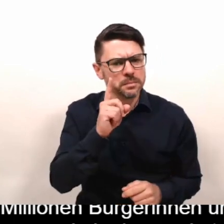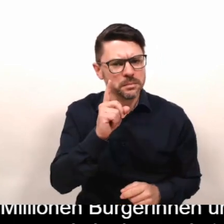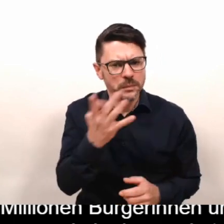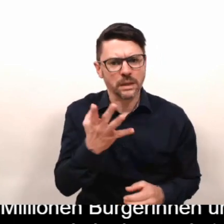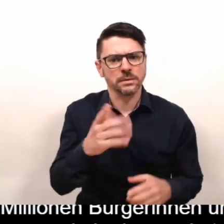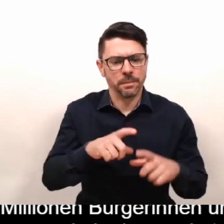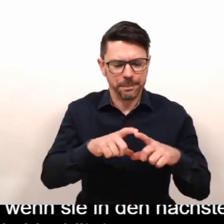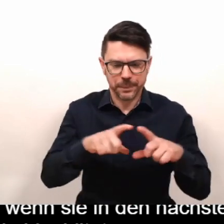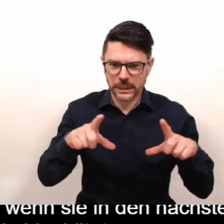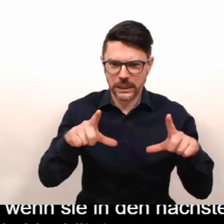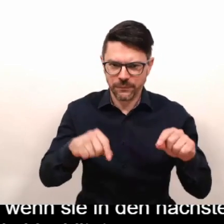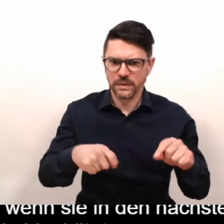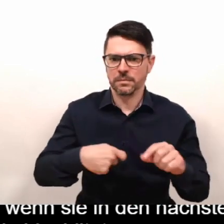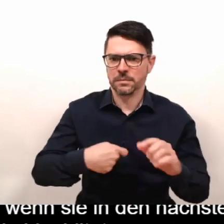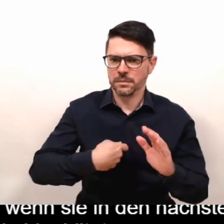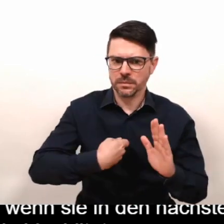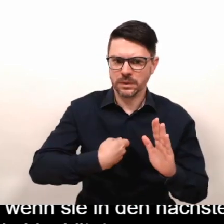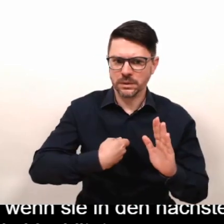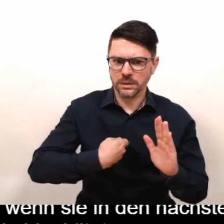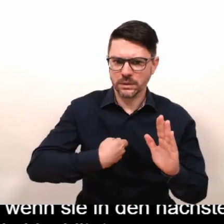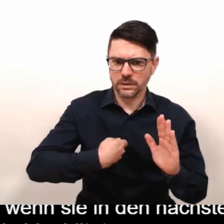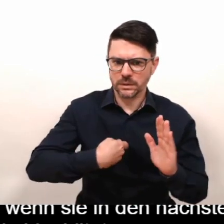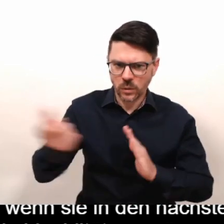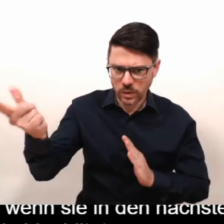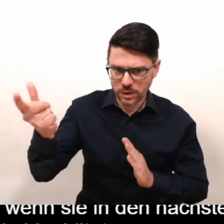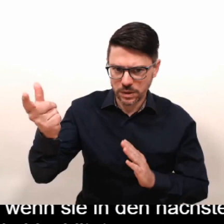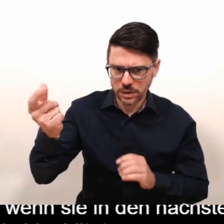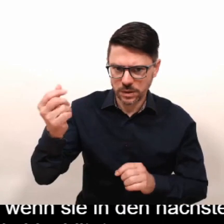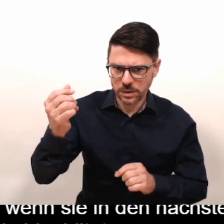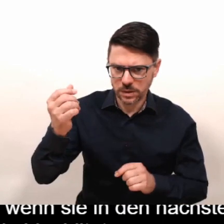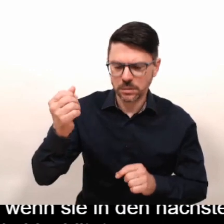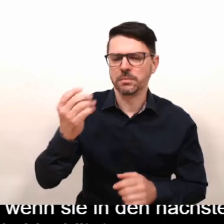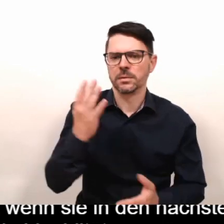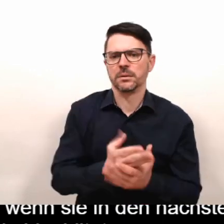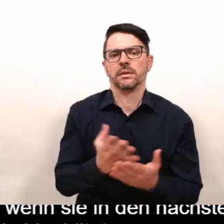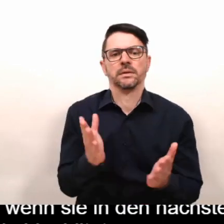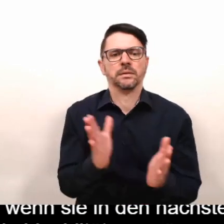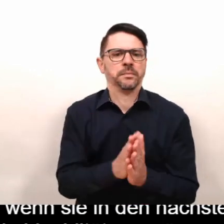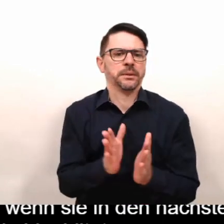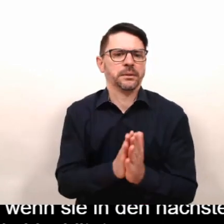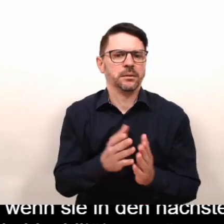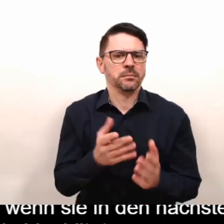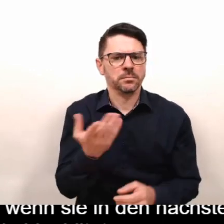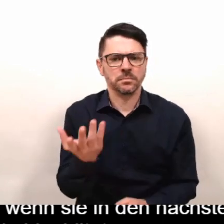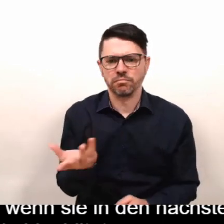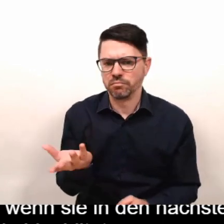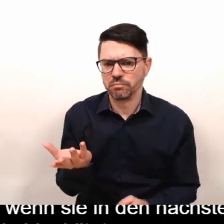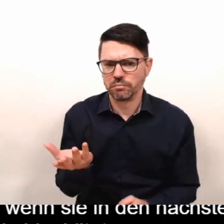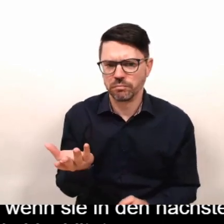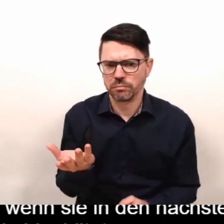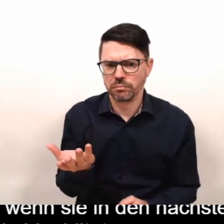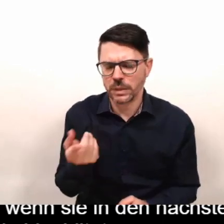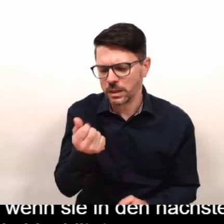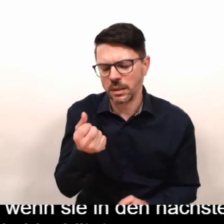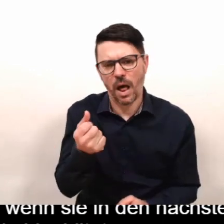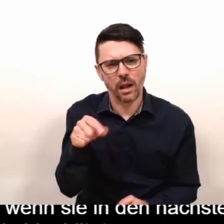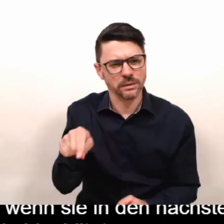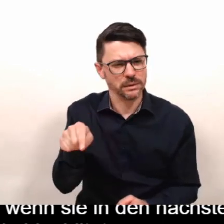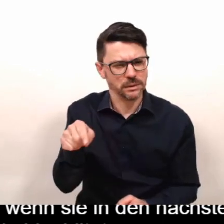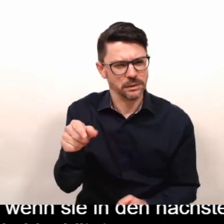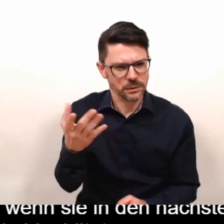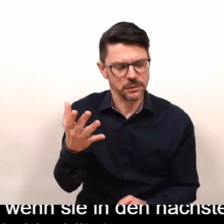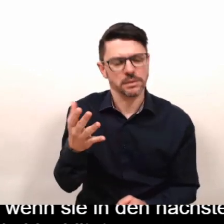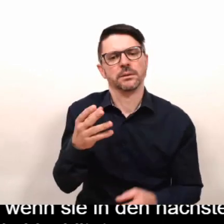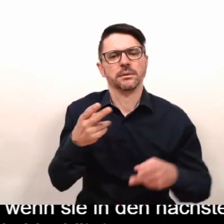Antragsberechtigung hinausgeht. Das heißt, du darfst nur das Geld behalten, das für den Erhalt deines Betriebes